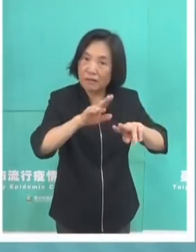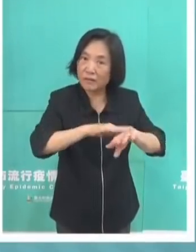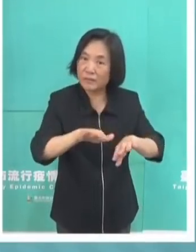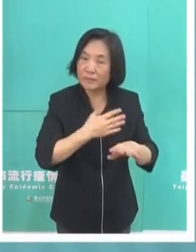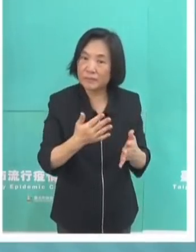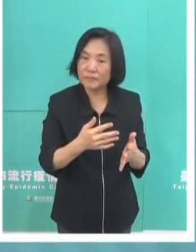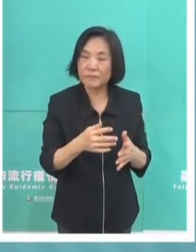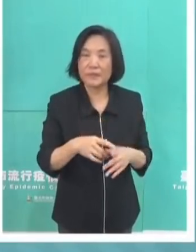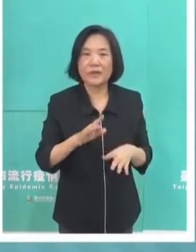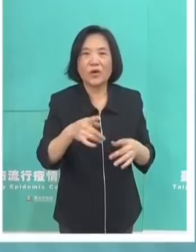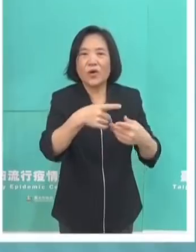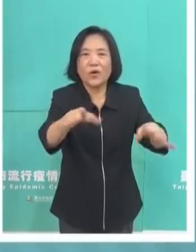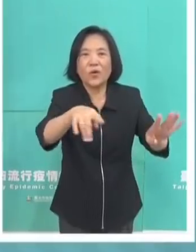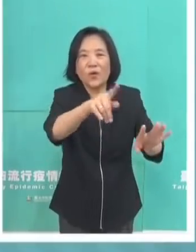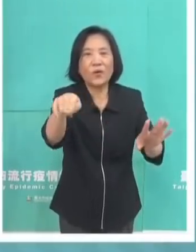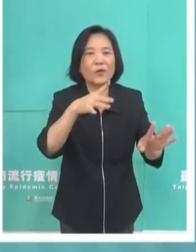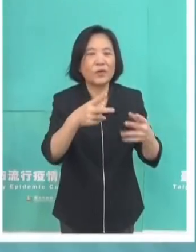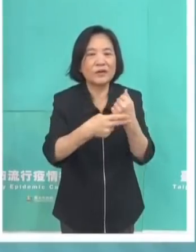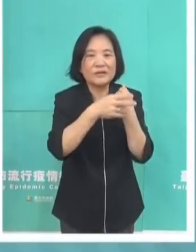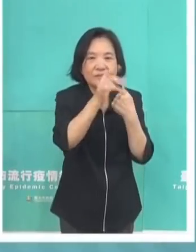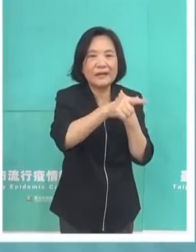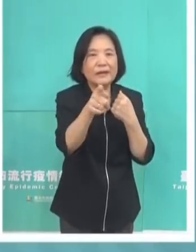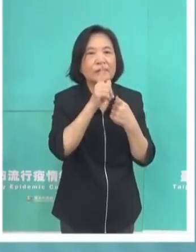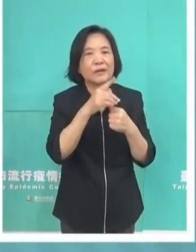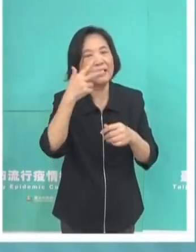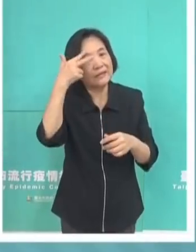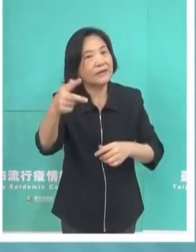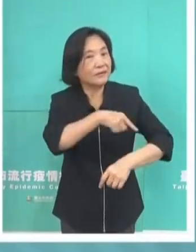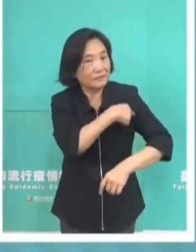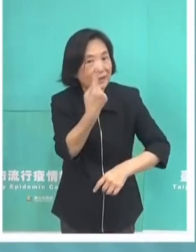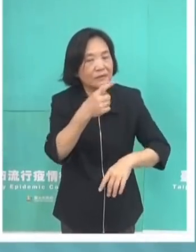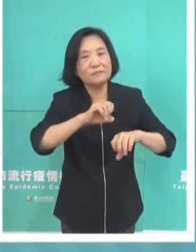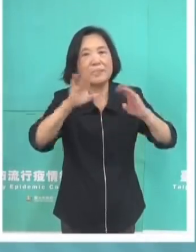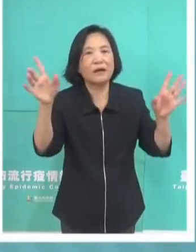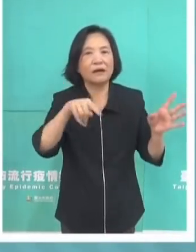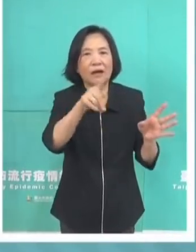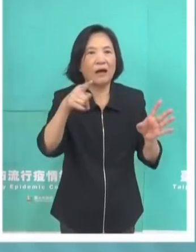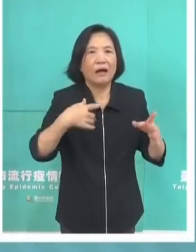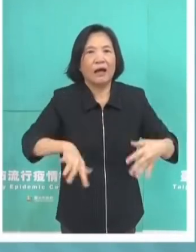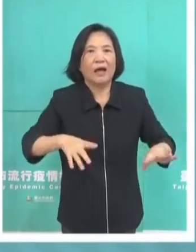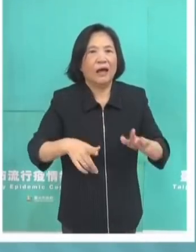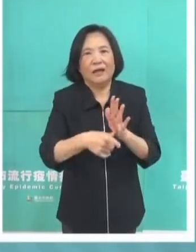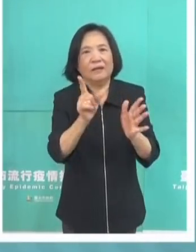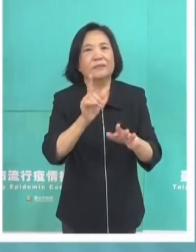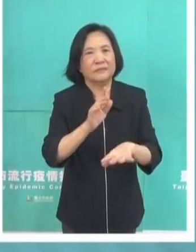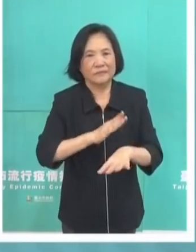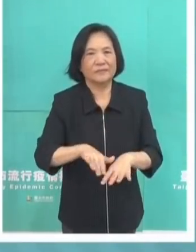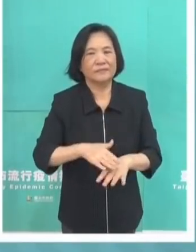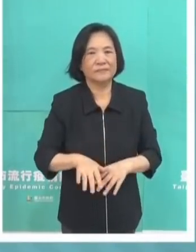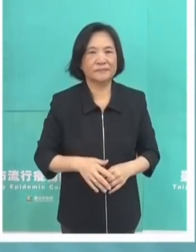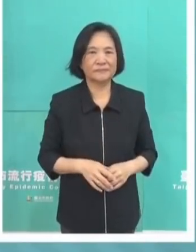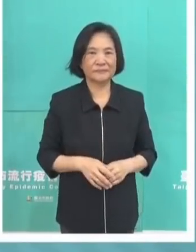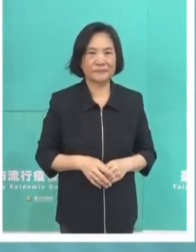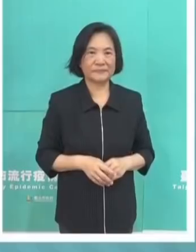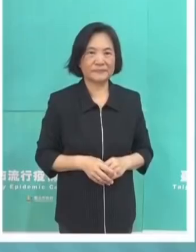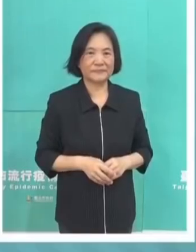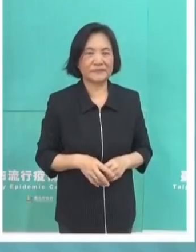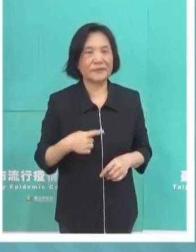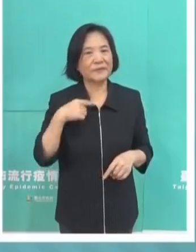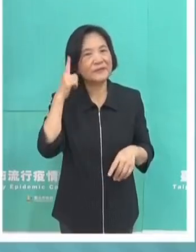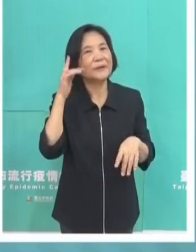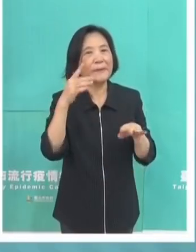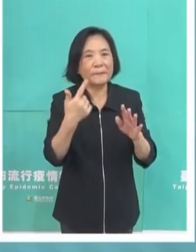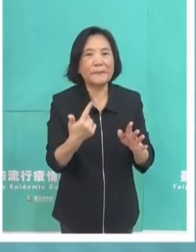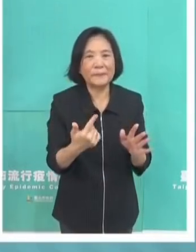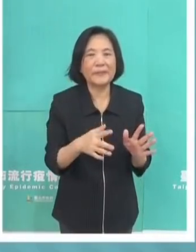吗？因为有很多那个基层里长是反映说下周一再宣布，其实他们反应是来不及的。 其实哦，慢慢的我们还